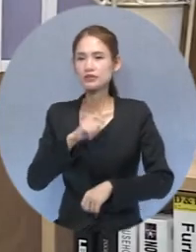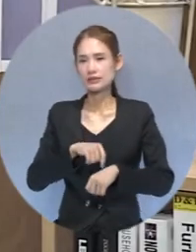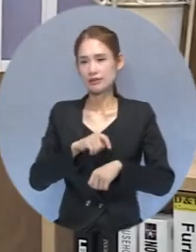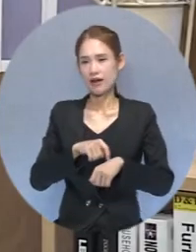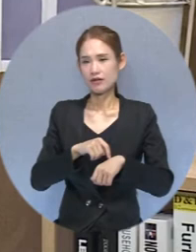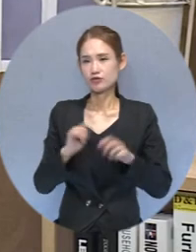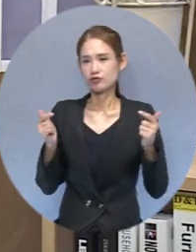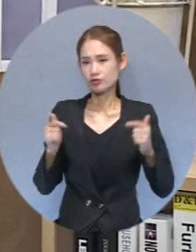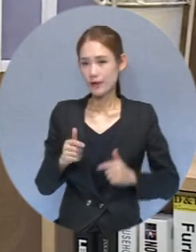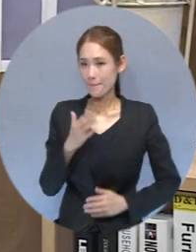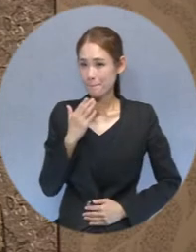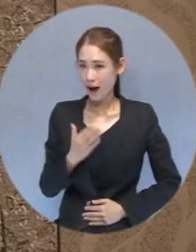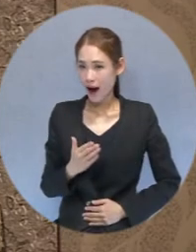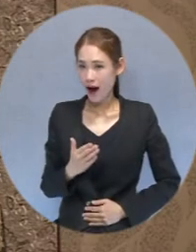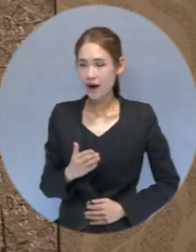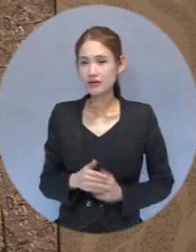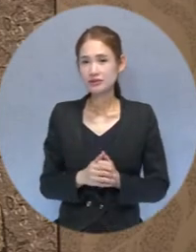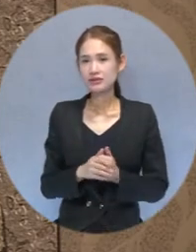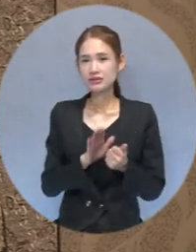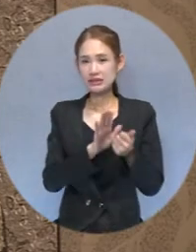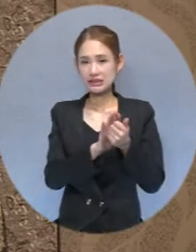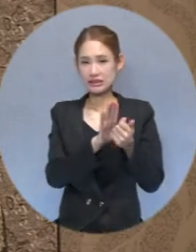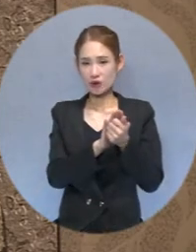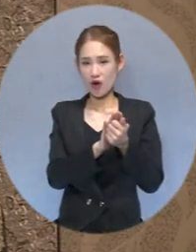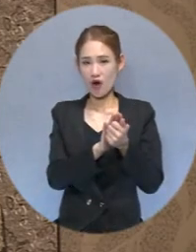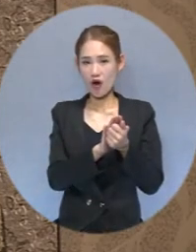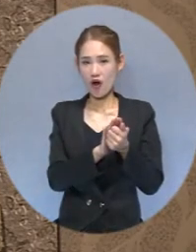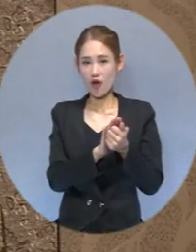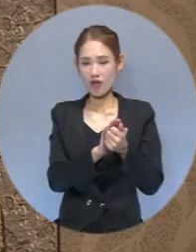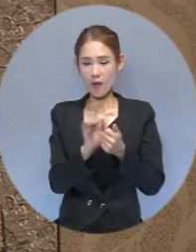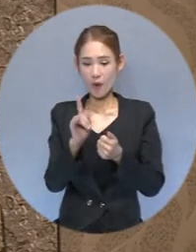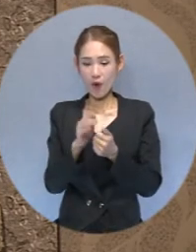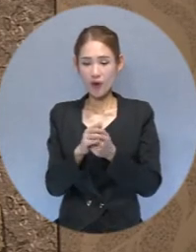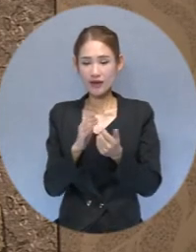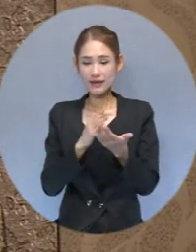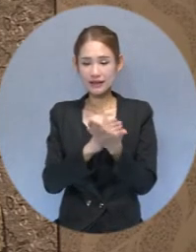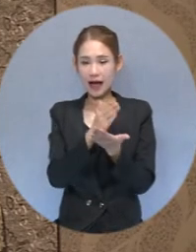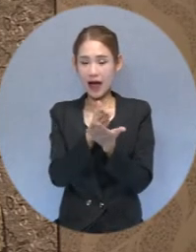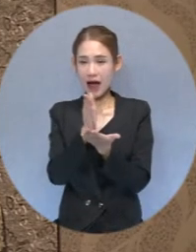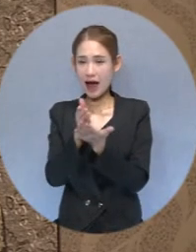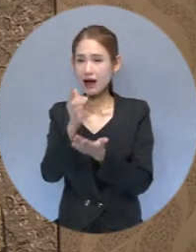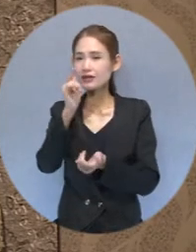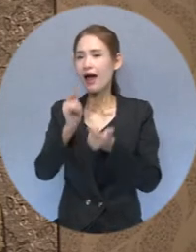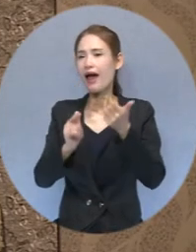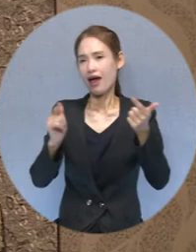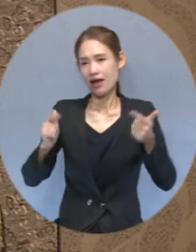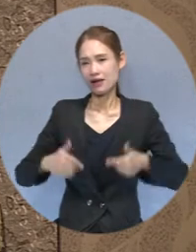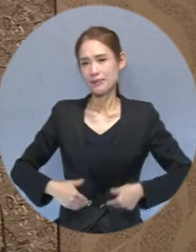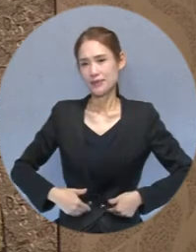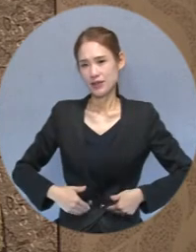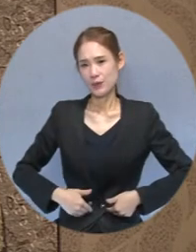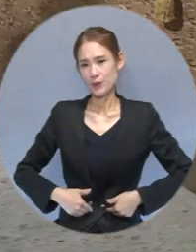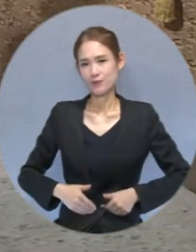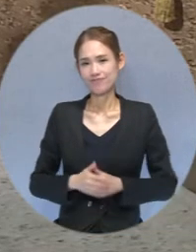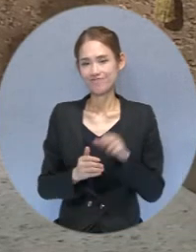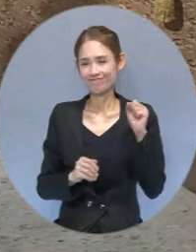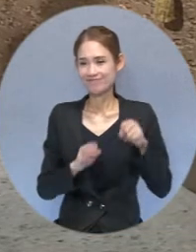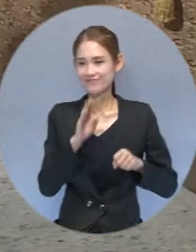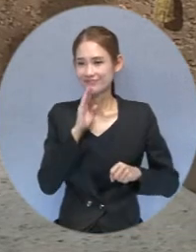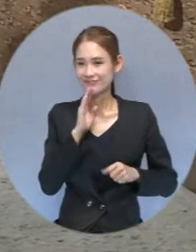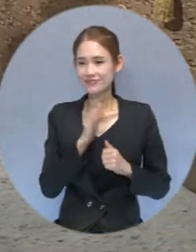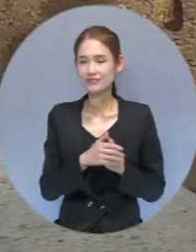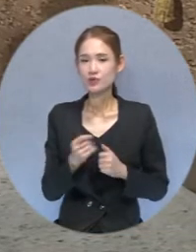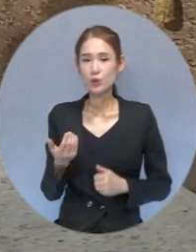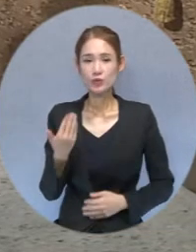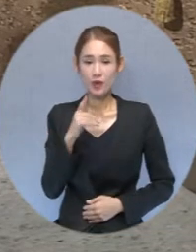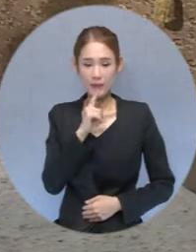있지 않을까 네. 하는 그런 그러니까 생각입니다. 지원 방향을 장애인 콜택시로 한정하는 게 아니라 예. 다양한 방법을 좀 찾아야 될 것 같습니다. 네, 맞습니다. 그리고 이제 앞서